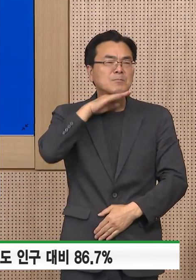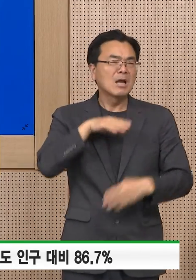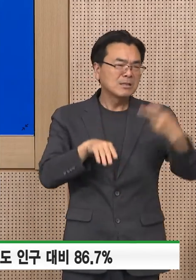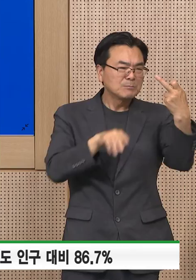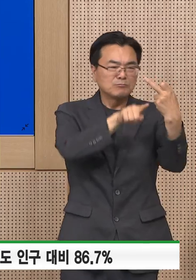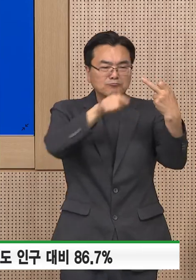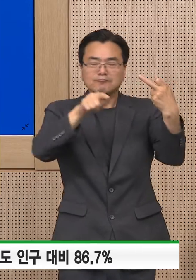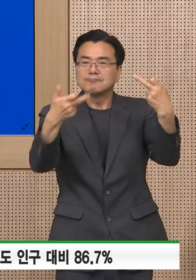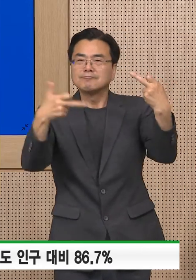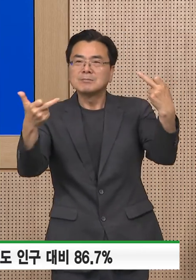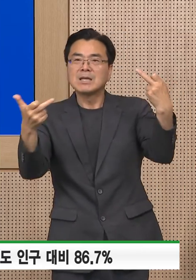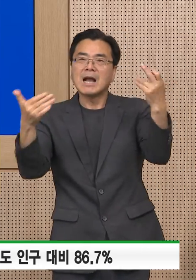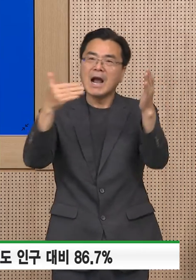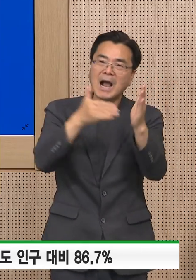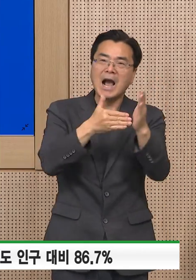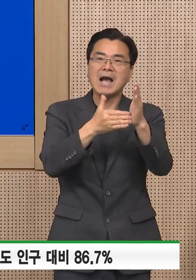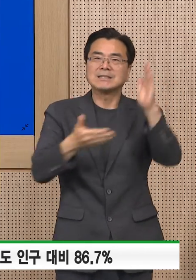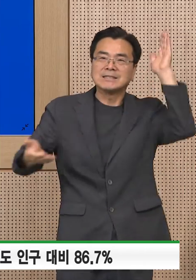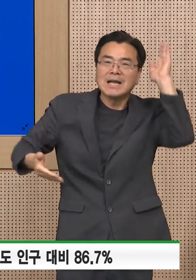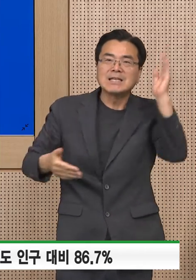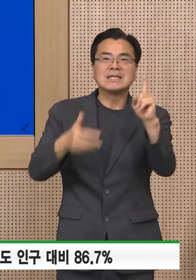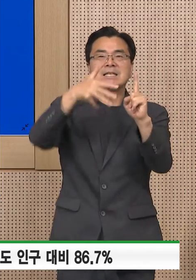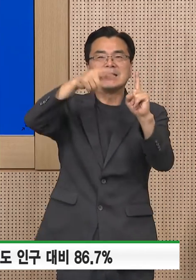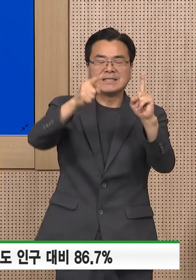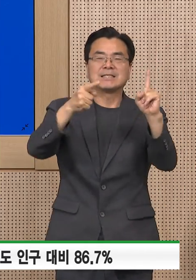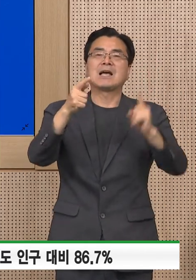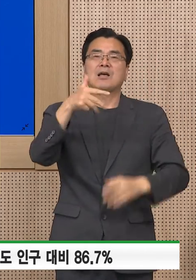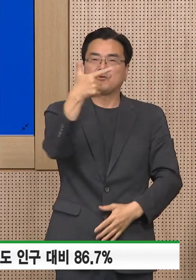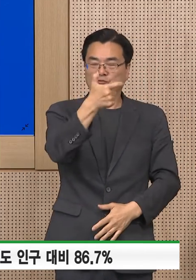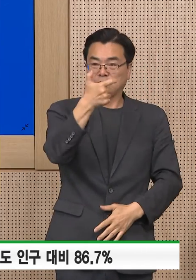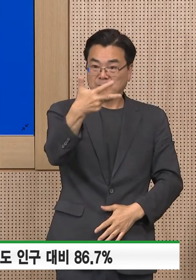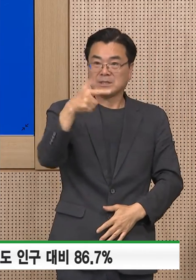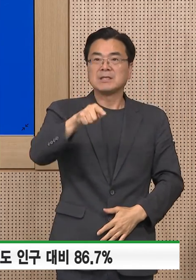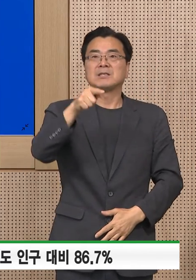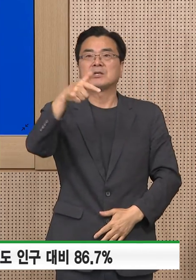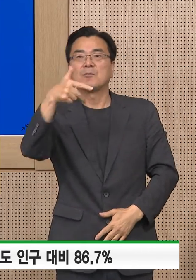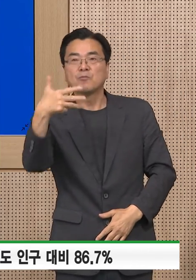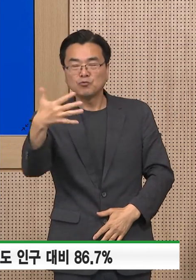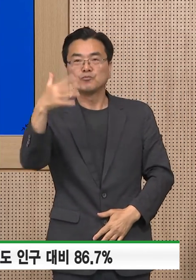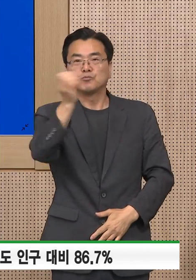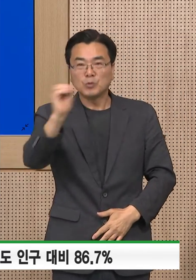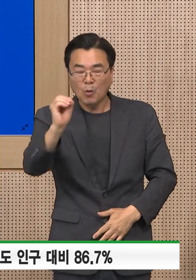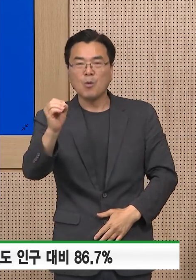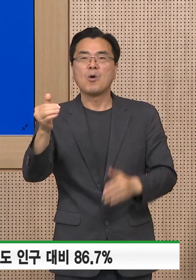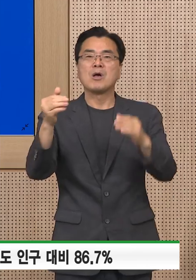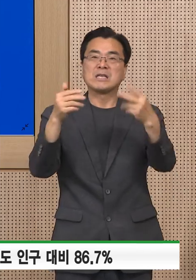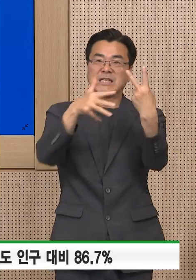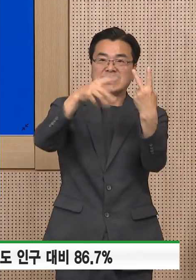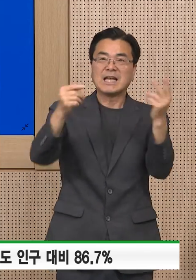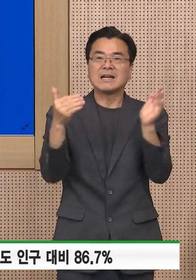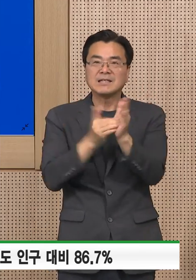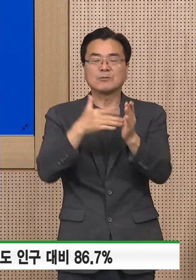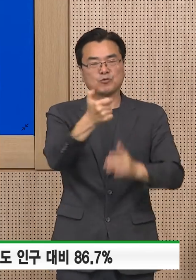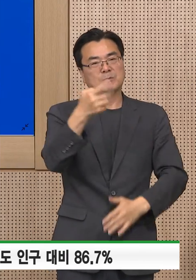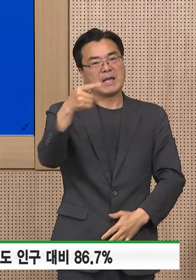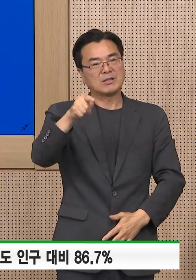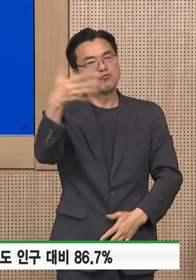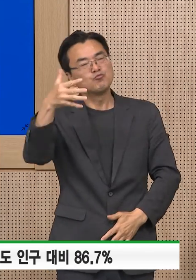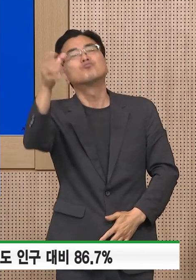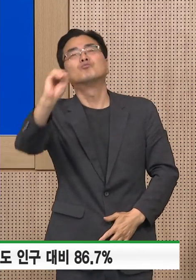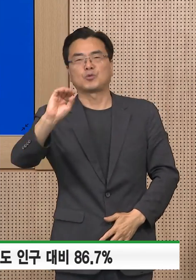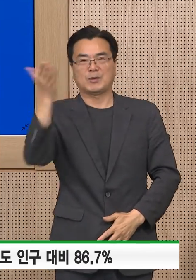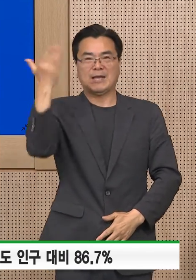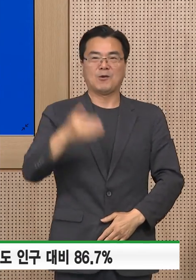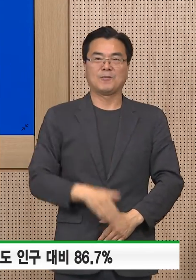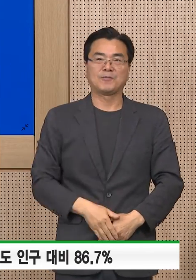67.9%이며 기본접종 완료율은 64.9%입니다. 4차 접종자는 92만 4,508명으로